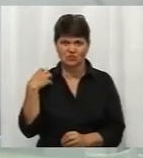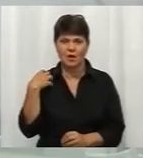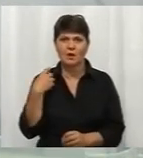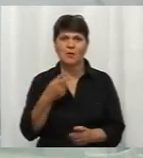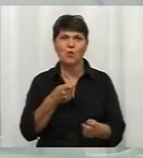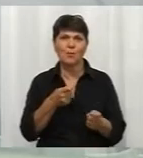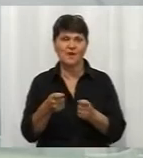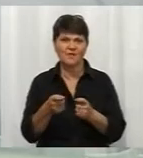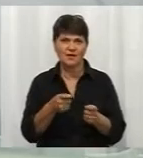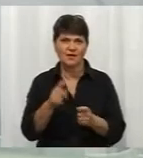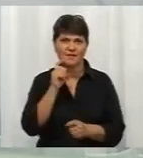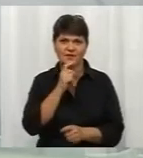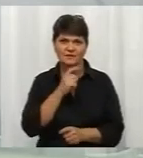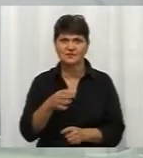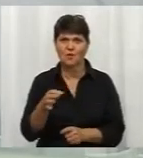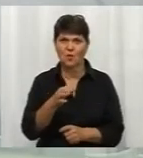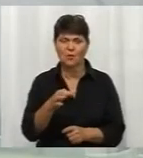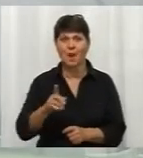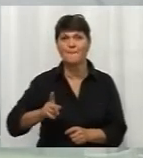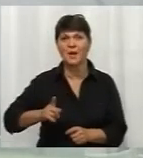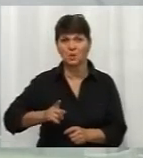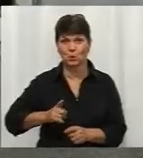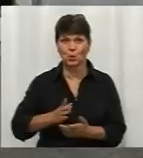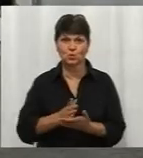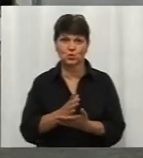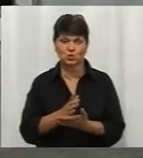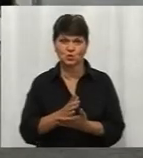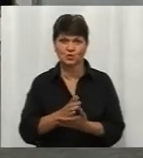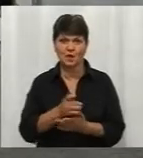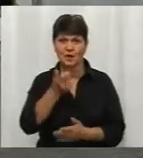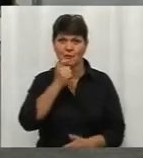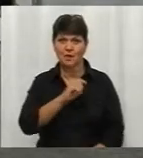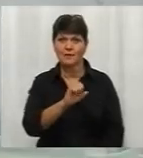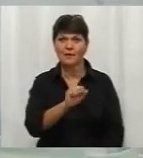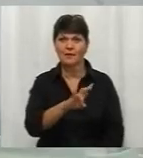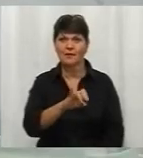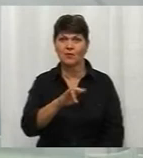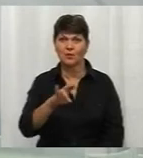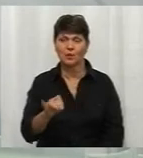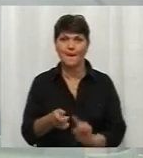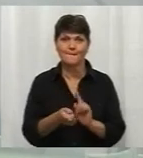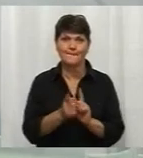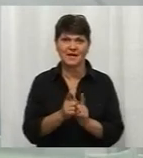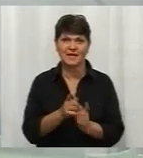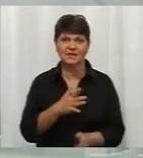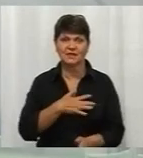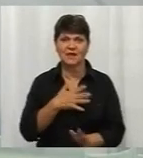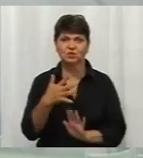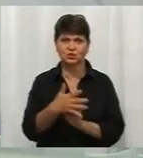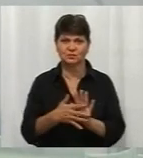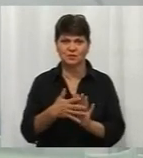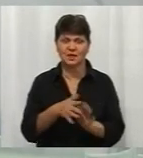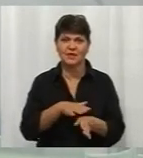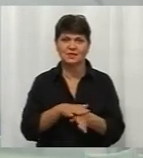поліції Вінницької області Анатолієм Самусем. Вітаю вас, пане Анатолію. Доброго вечора. Сурдопереклад нашої розмови